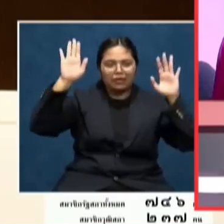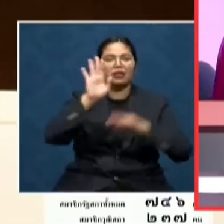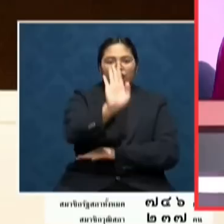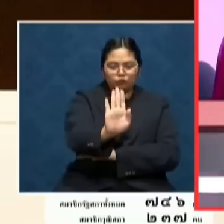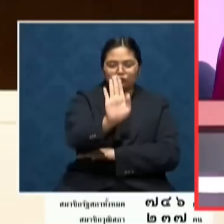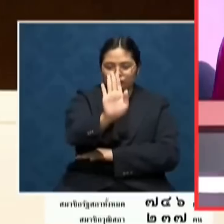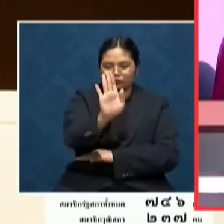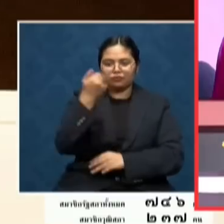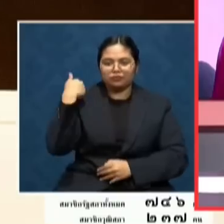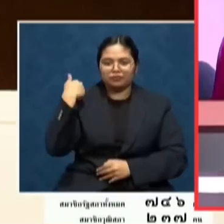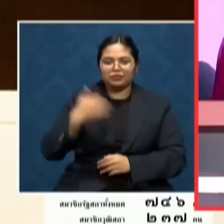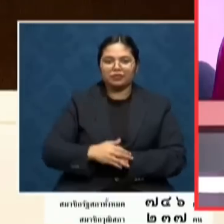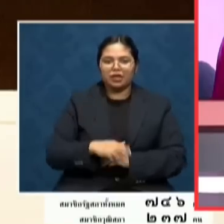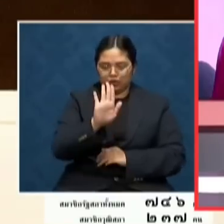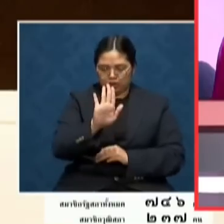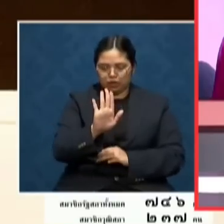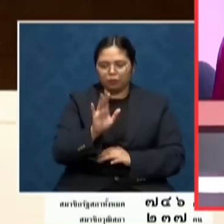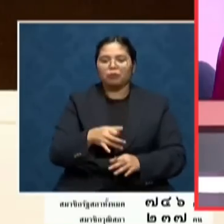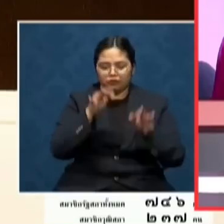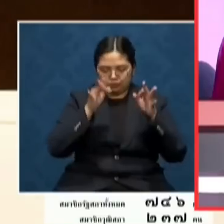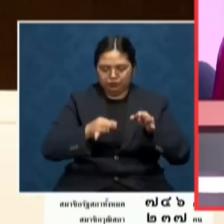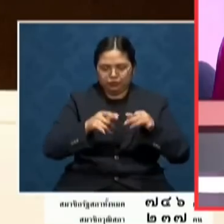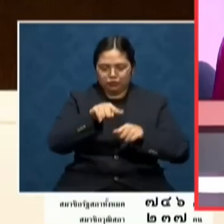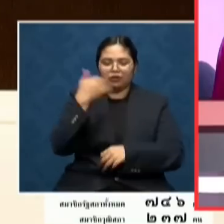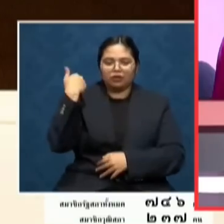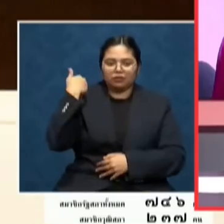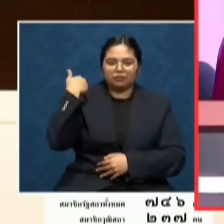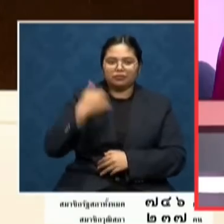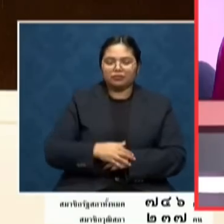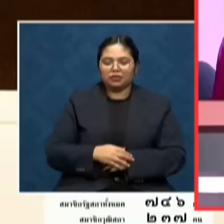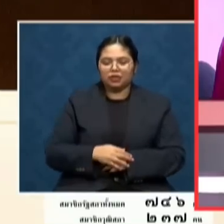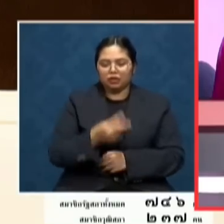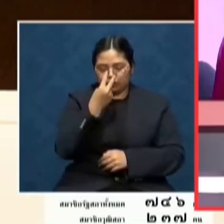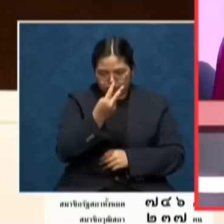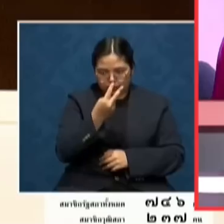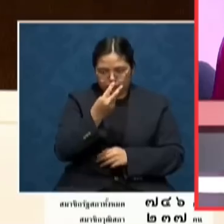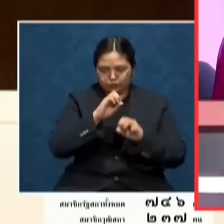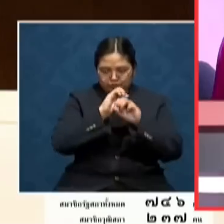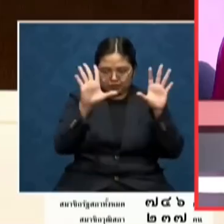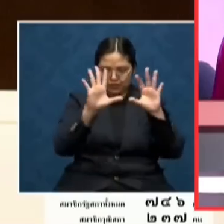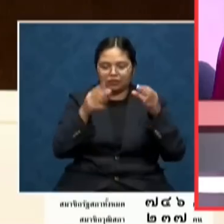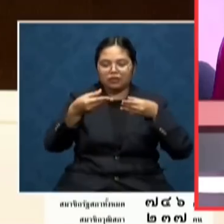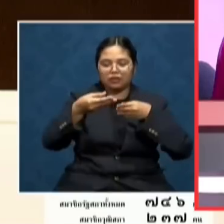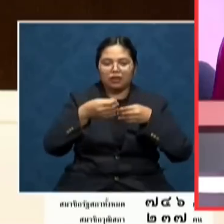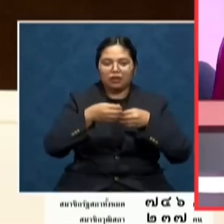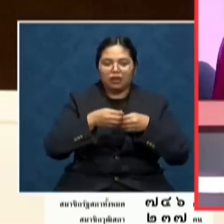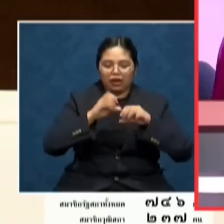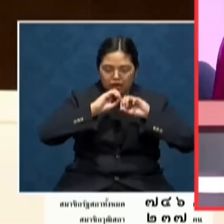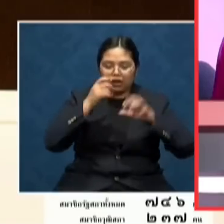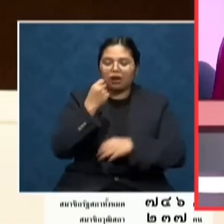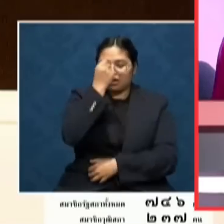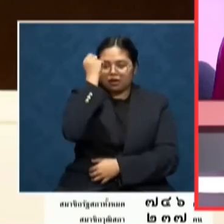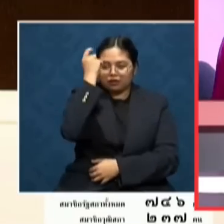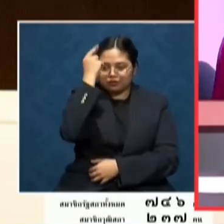สพรรคก้าวไกลทั้งคุณวิโรจน์นะทั้งคุณสิริโรจน์ถอนคำพูดที่ไม่เหมาะสมแล้วก็ตามที่ถูก